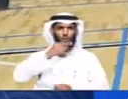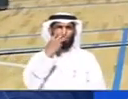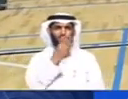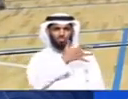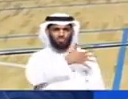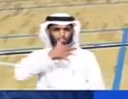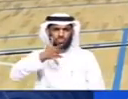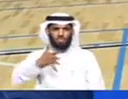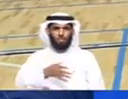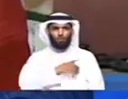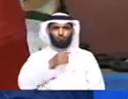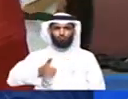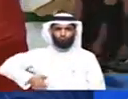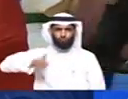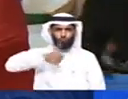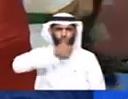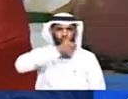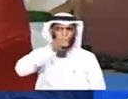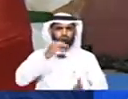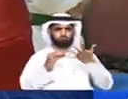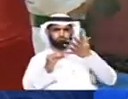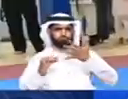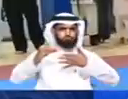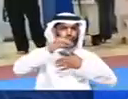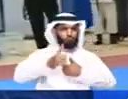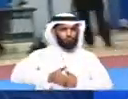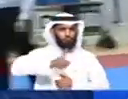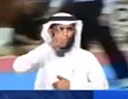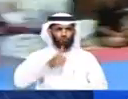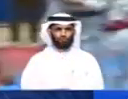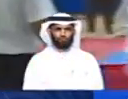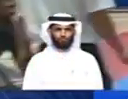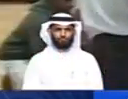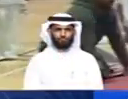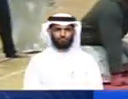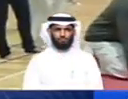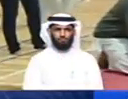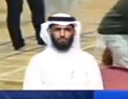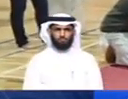الأشبال، نجحوا جميعا باحتلال مراكز متقدمة في فئاتهم.